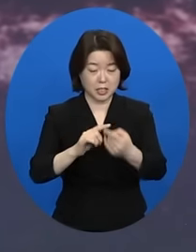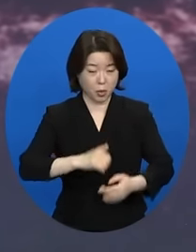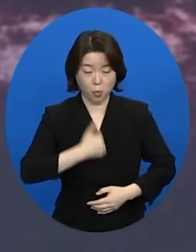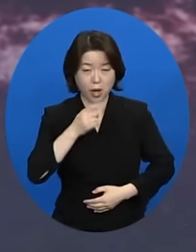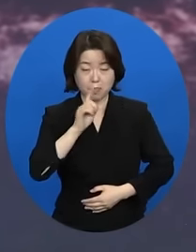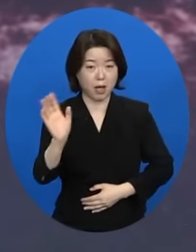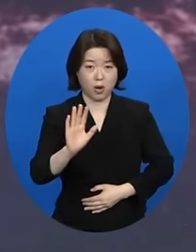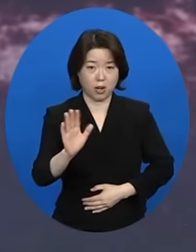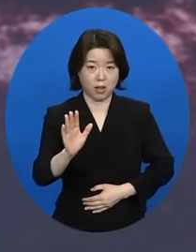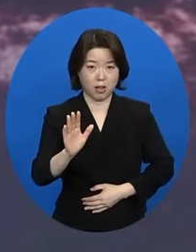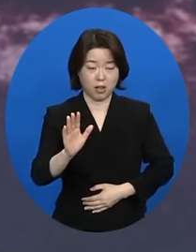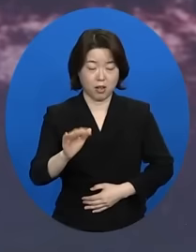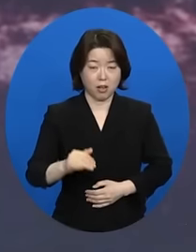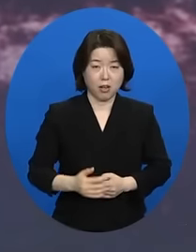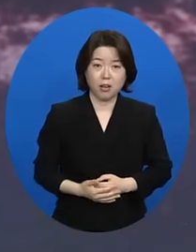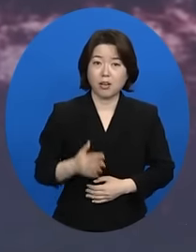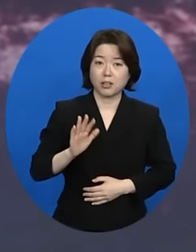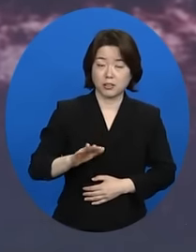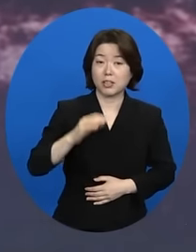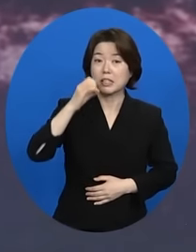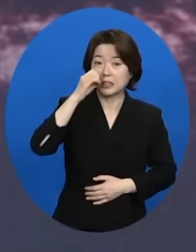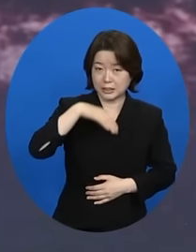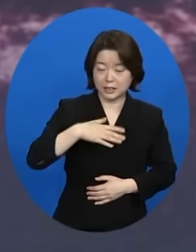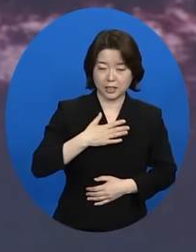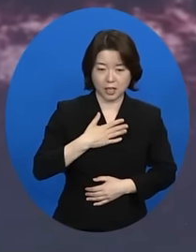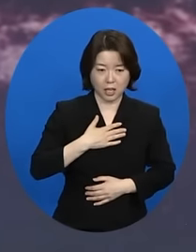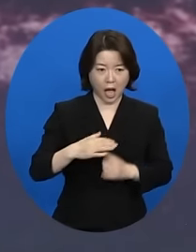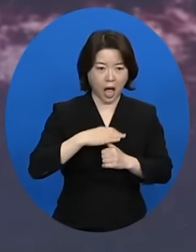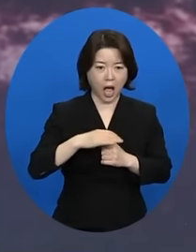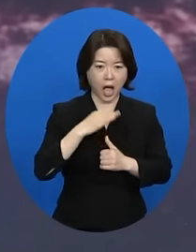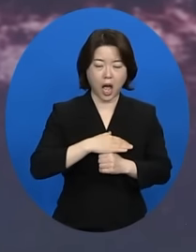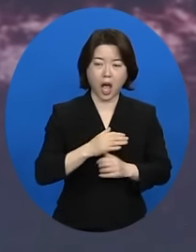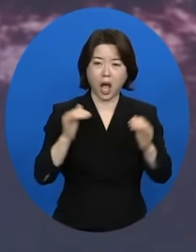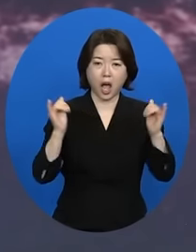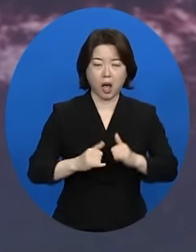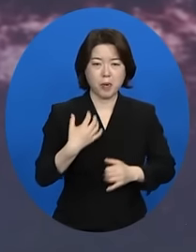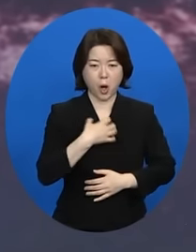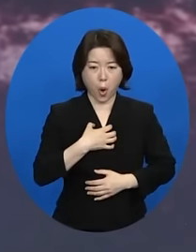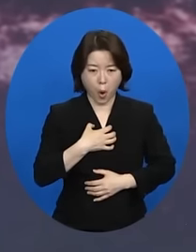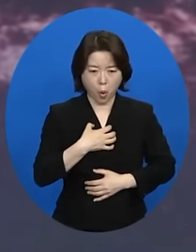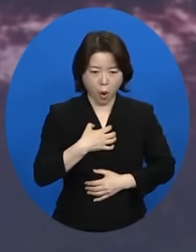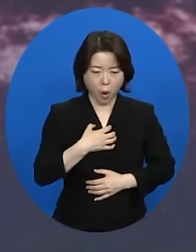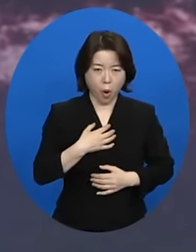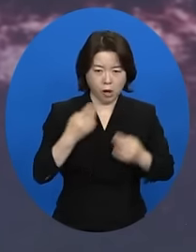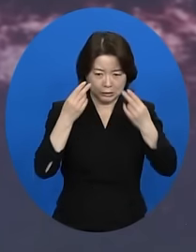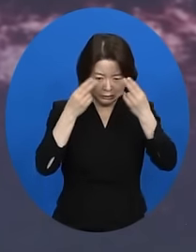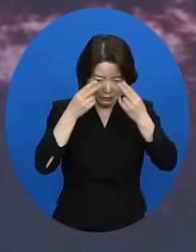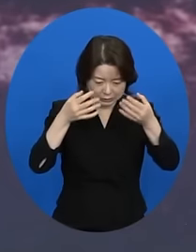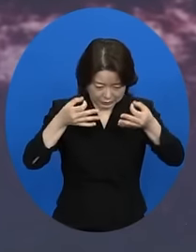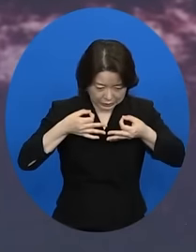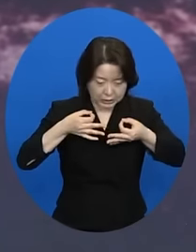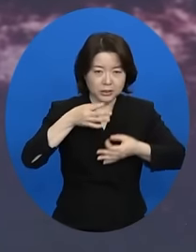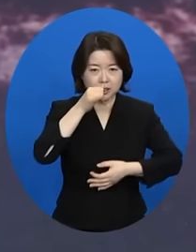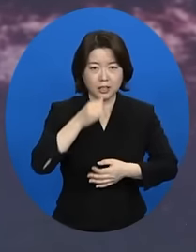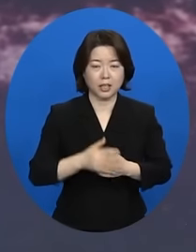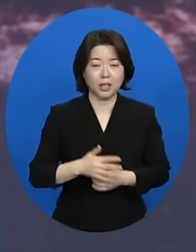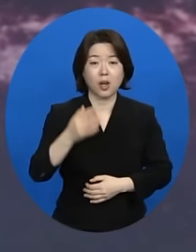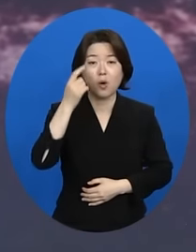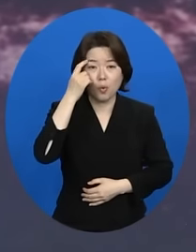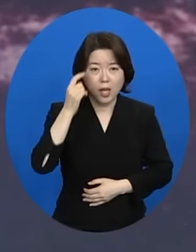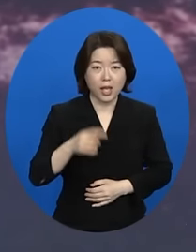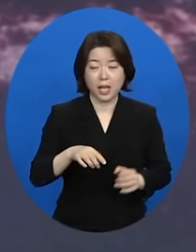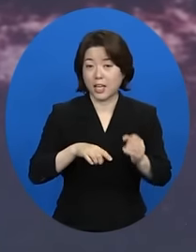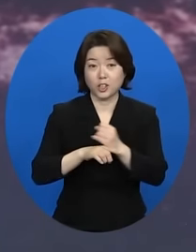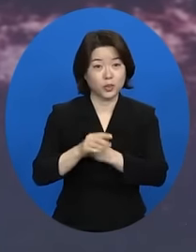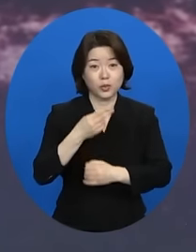나오지 않습니다. 그저 내가 지금 죽임을 당할지도 모른다 걱정하는 데에만 급급해 있죠. 왜